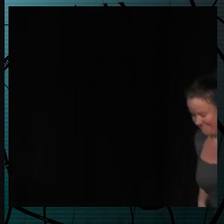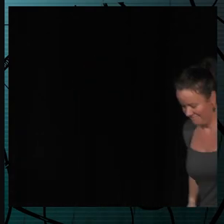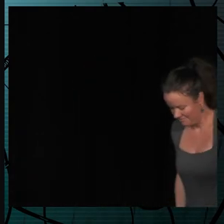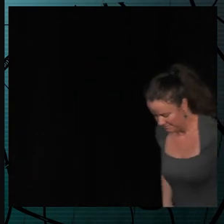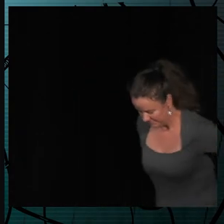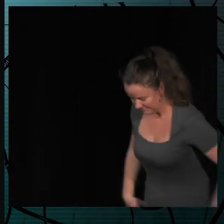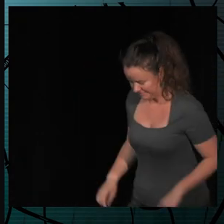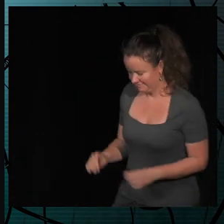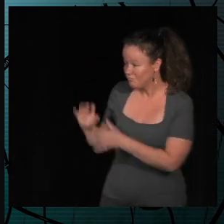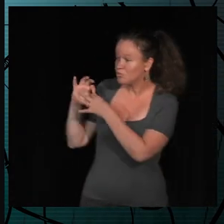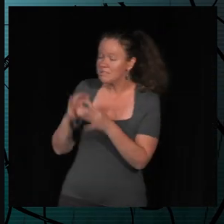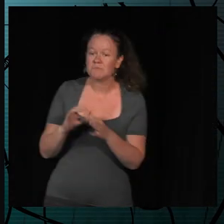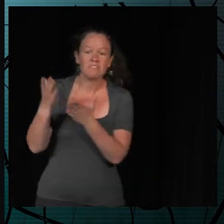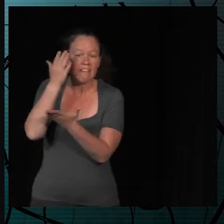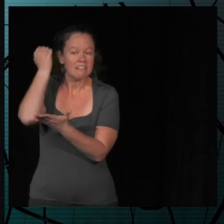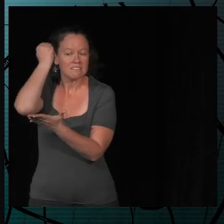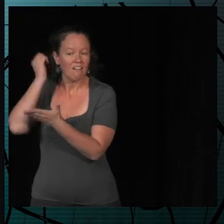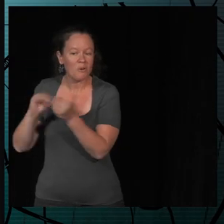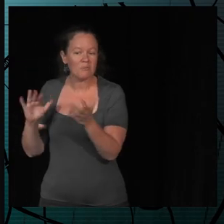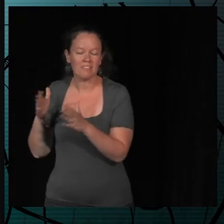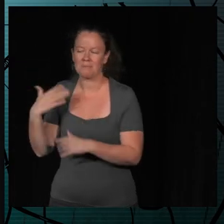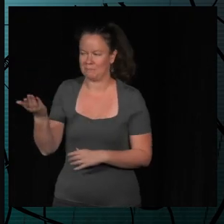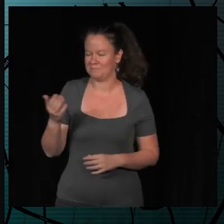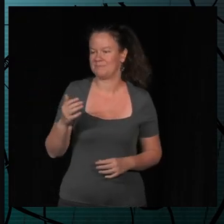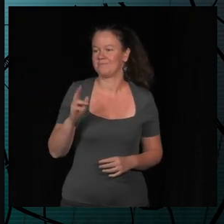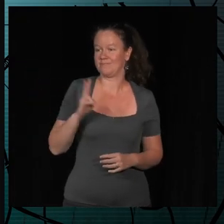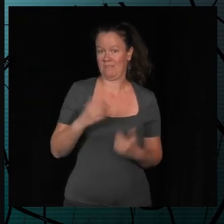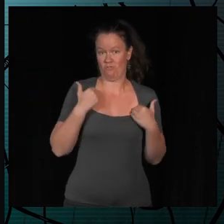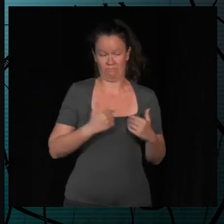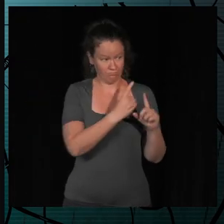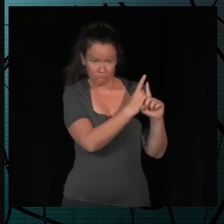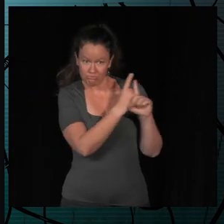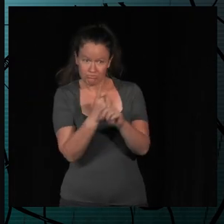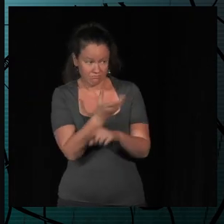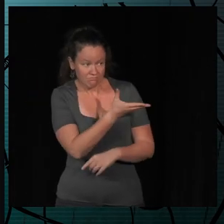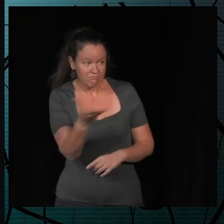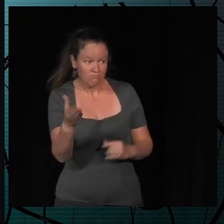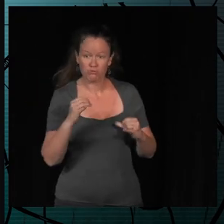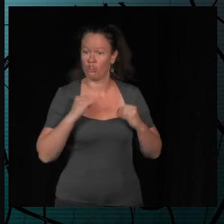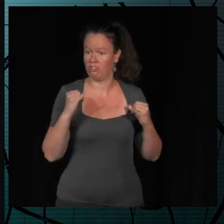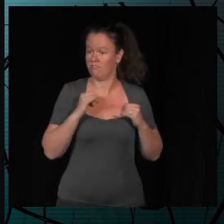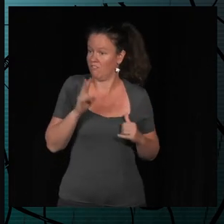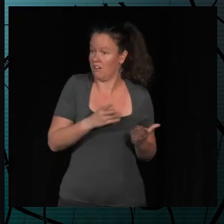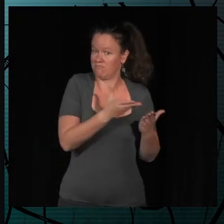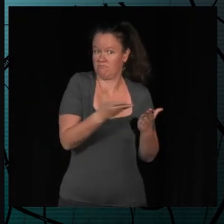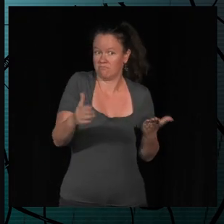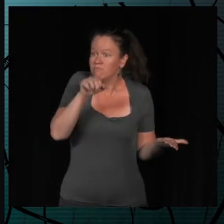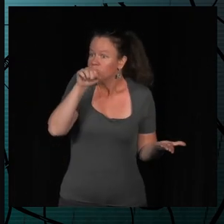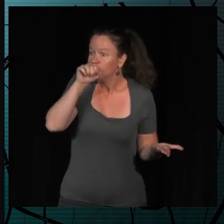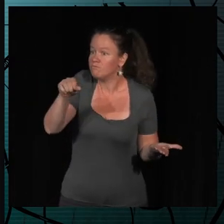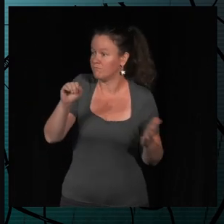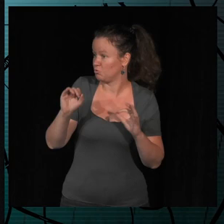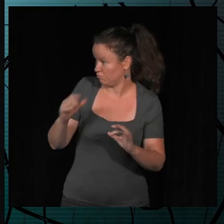se dire que les jeunes que j'ai pu rencontrer sont des passionnés c'est vrai euh d'ailleurs il y a un